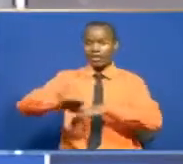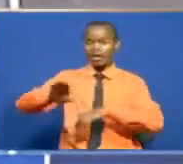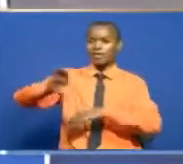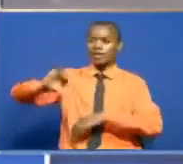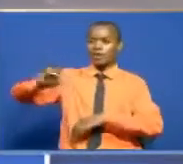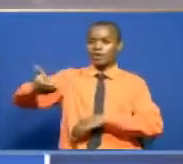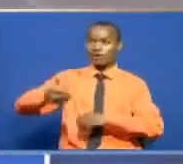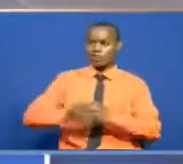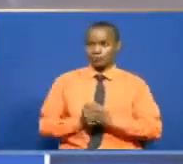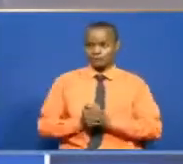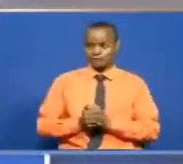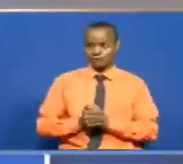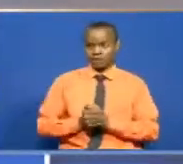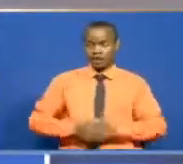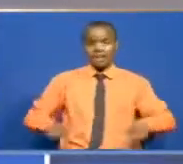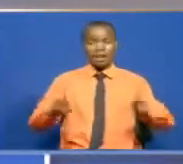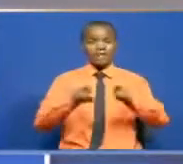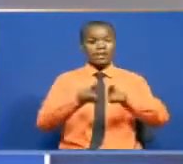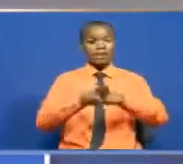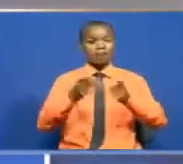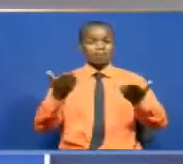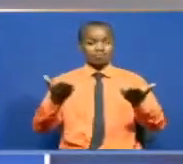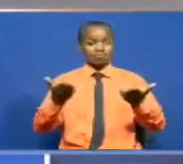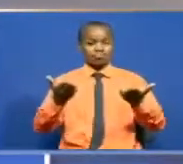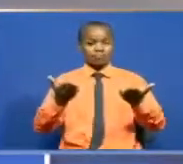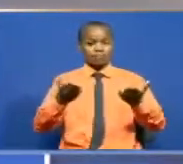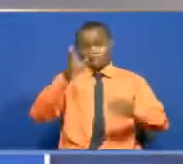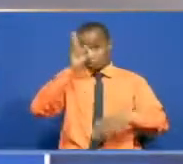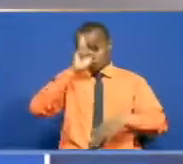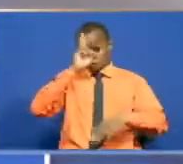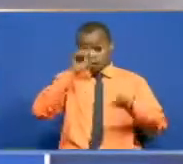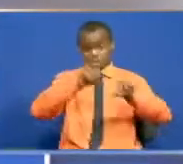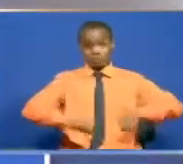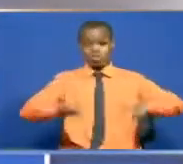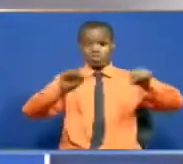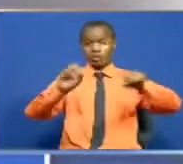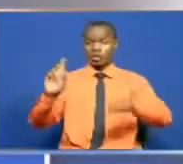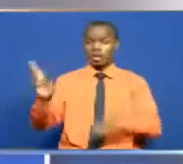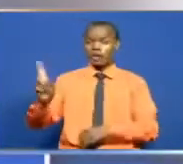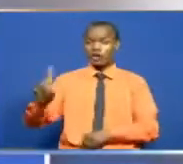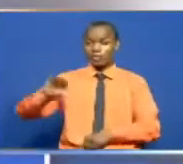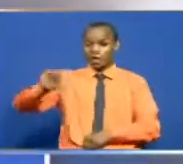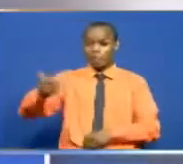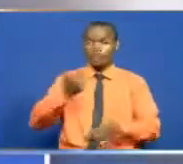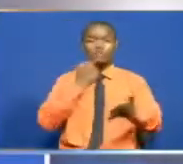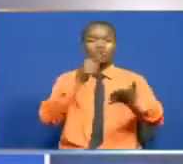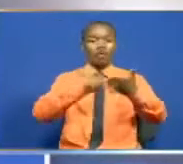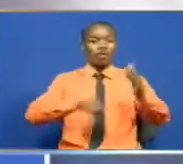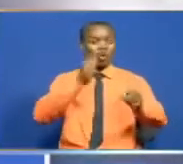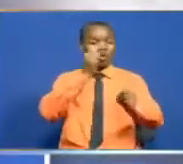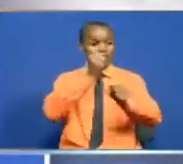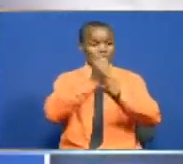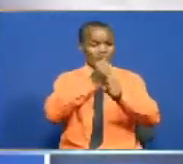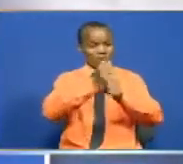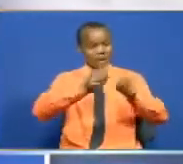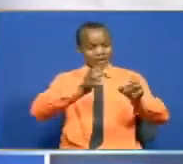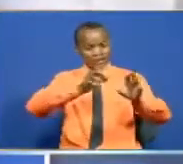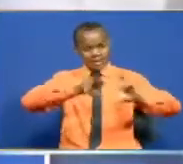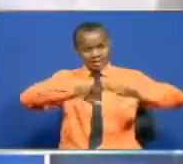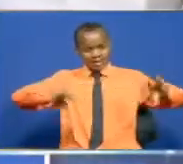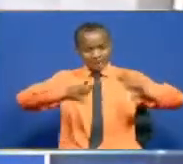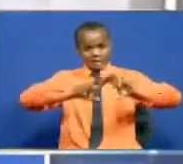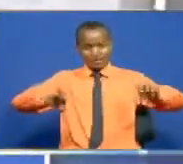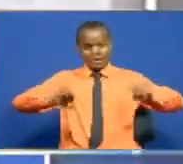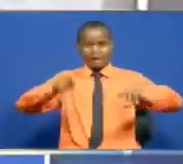jijini Nairobi. Kamanda wa polisi wa eneo la Nairobi, Rashid Yakub, alisema kuwa kwenye operesheni iliyotekelezwa jijini katika